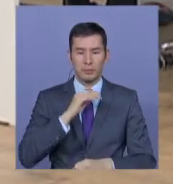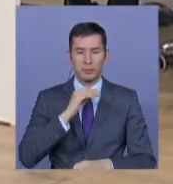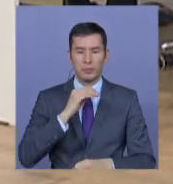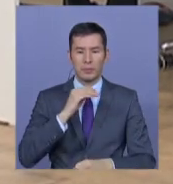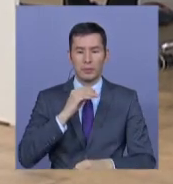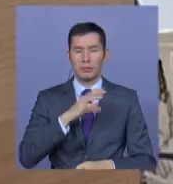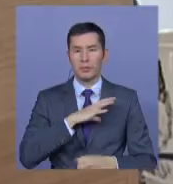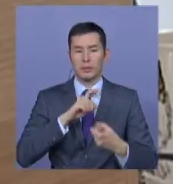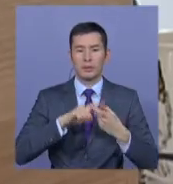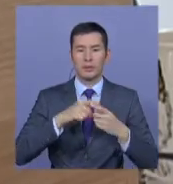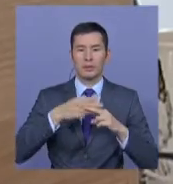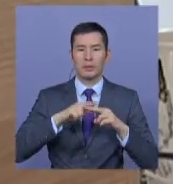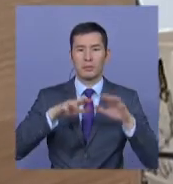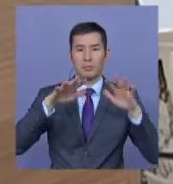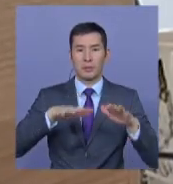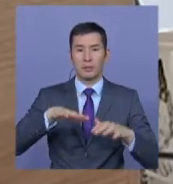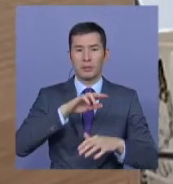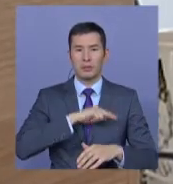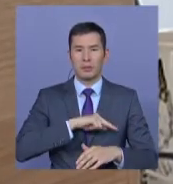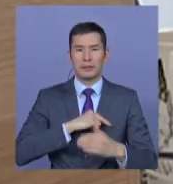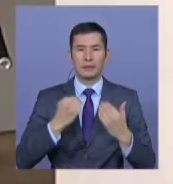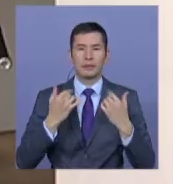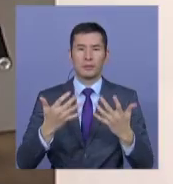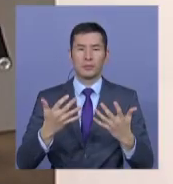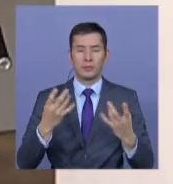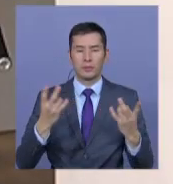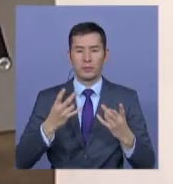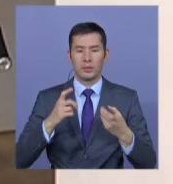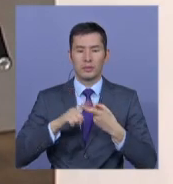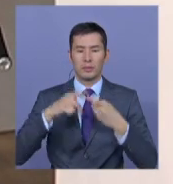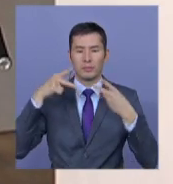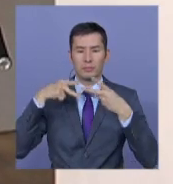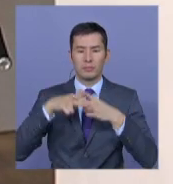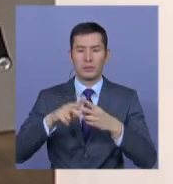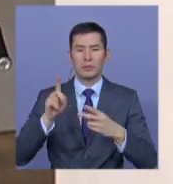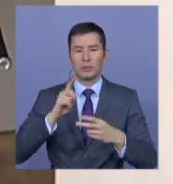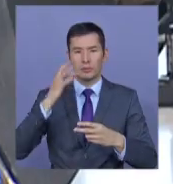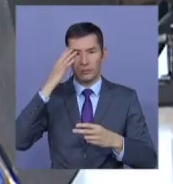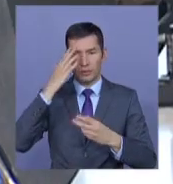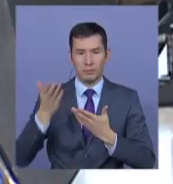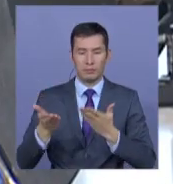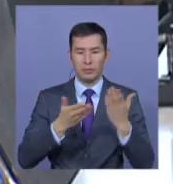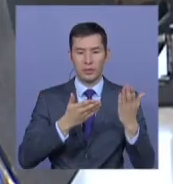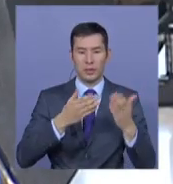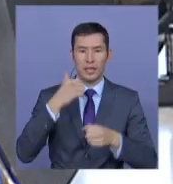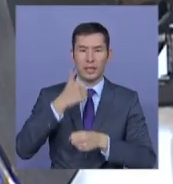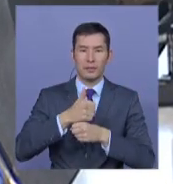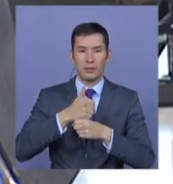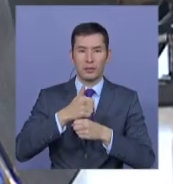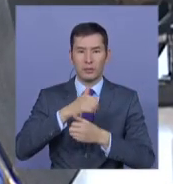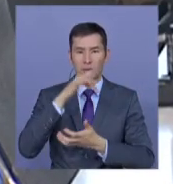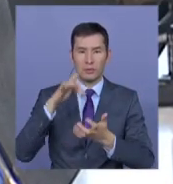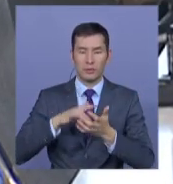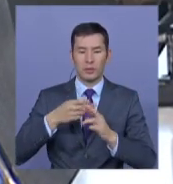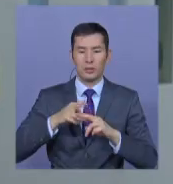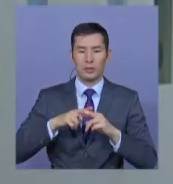мәселелердің бірі кадрлардың жетіспеушілігі. Осы тұста студенттік қалашықтар мен зертханалар ашуды ұсынды. Қала басшысы өз кезегінде әкімдік